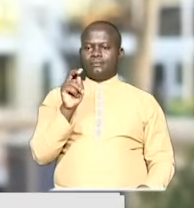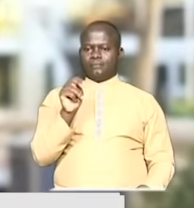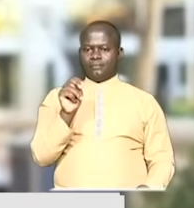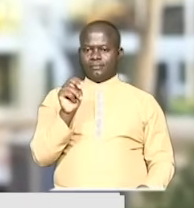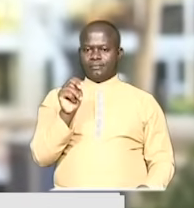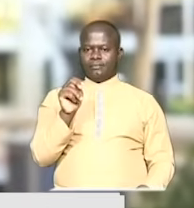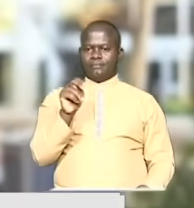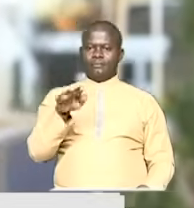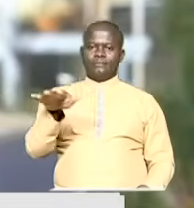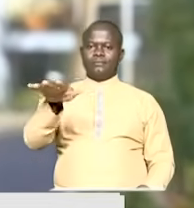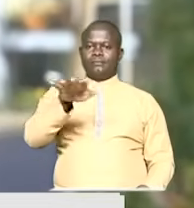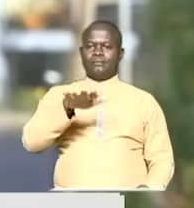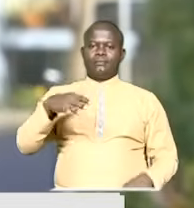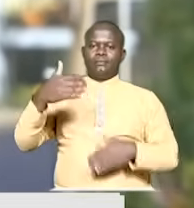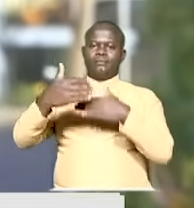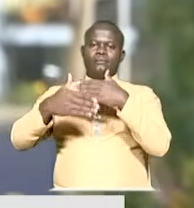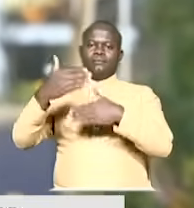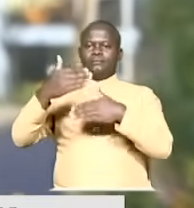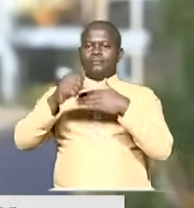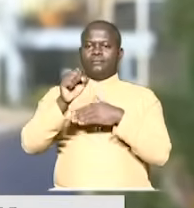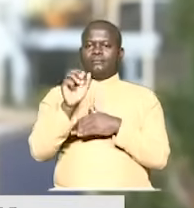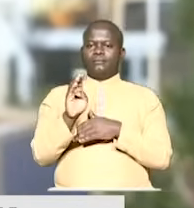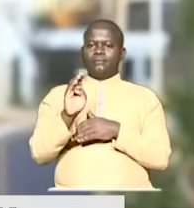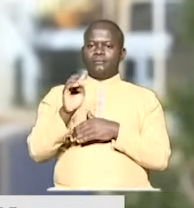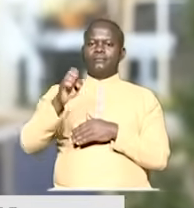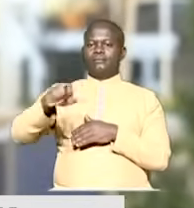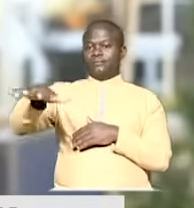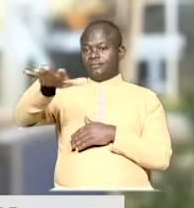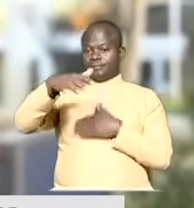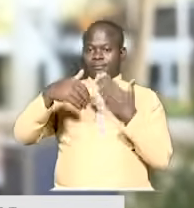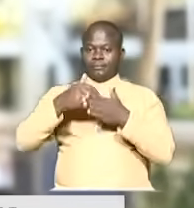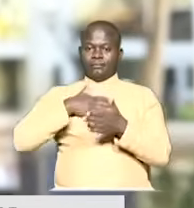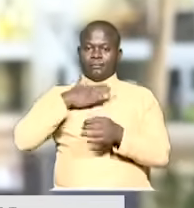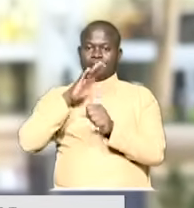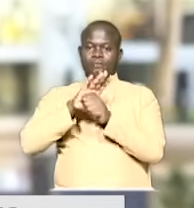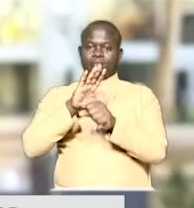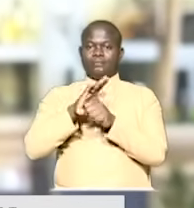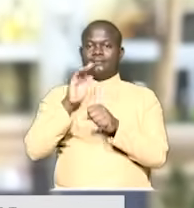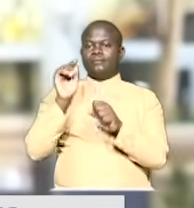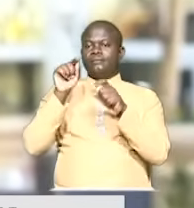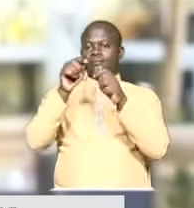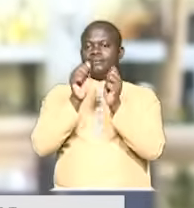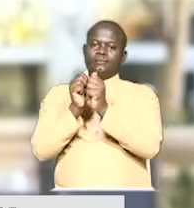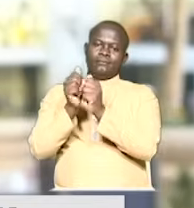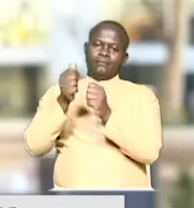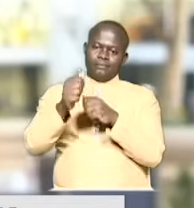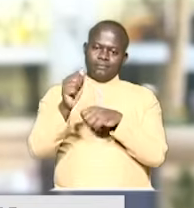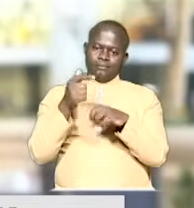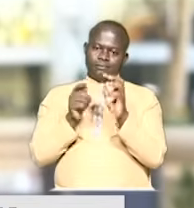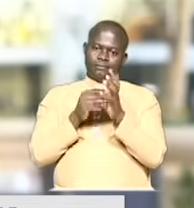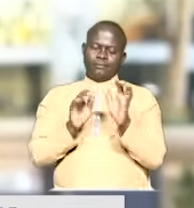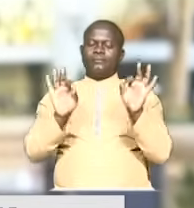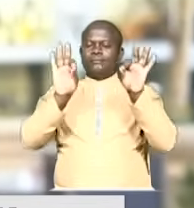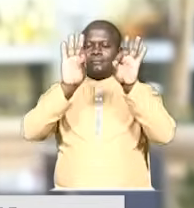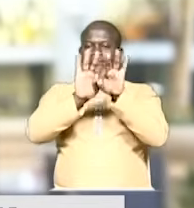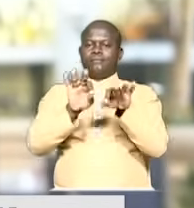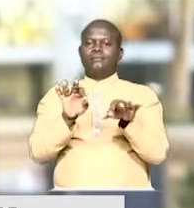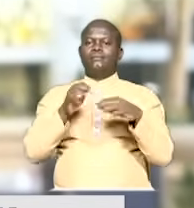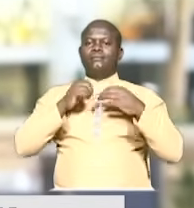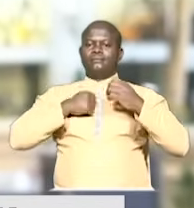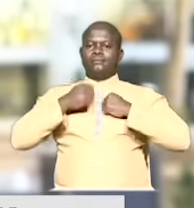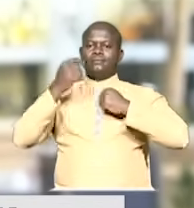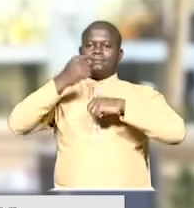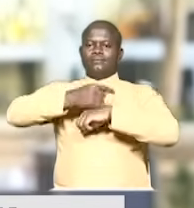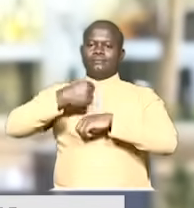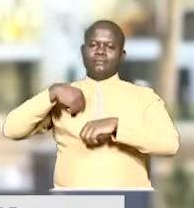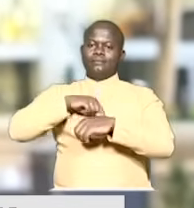specifically happy Southland area ndanezerewe cyane rero kubana namwe hano ni by'agaciro i Rwanda Day